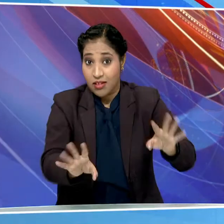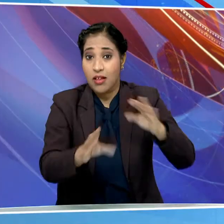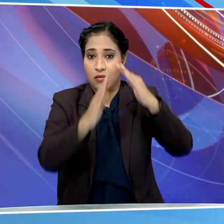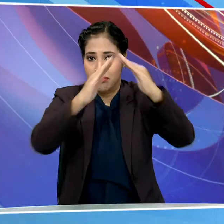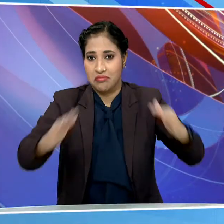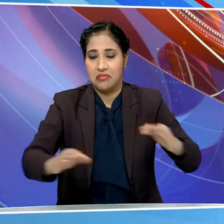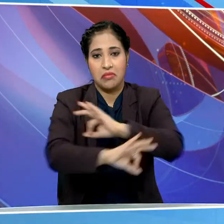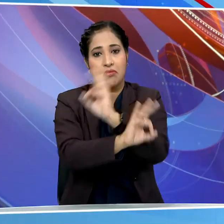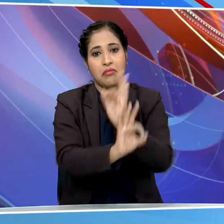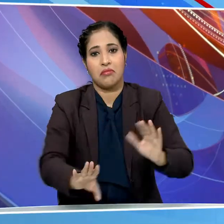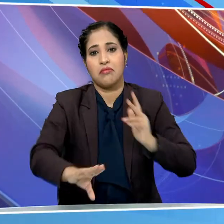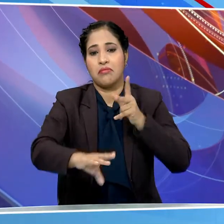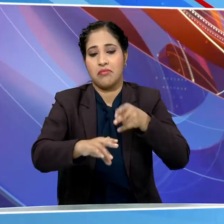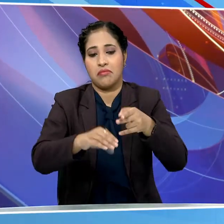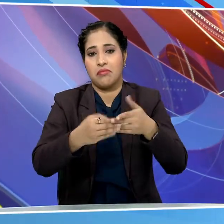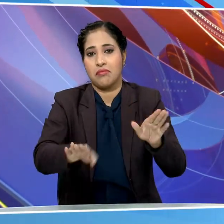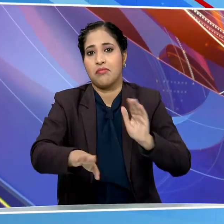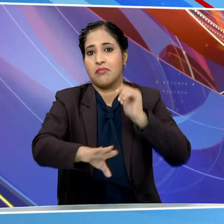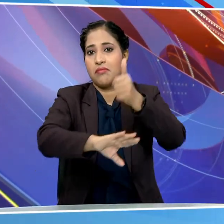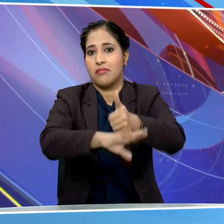किया।